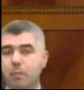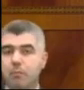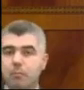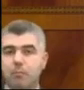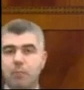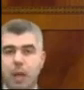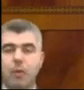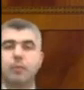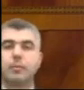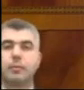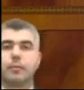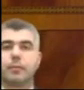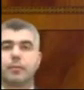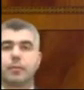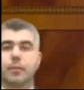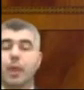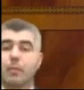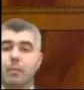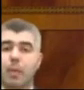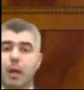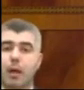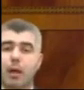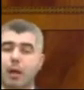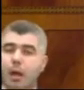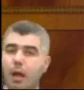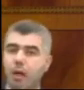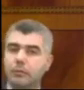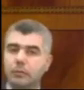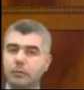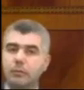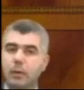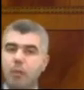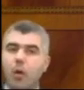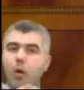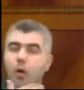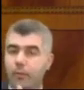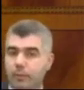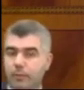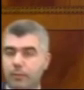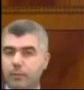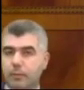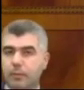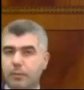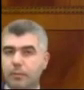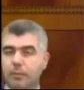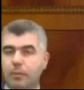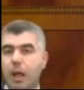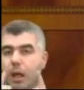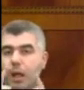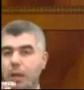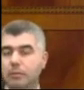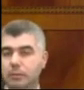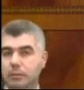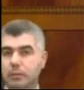يطلع بلدكم مع الجوار من أجل التأكيد على العلاقات الثنائية ومستقبل هذه العلاقات